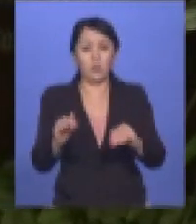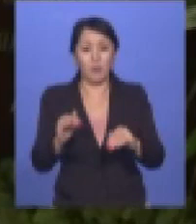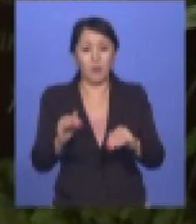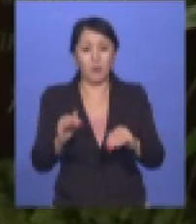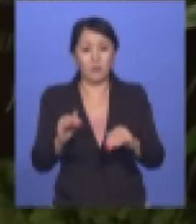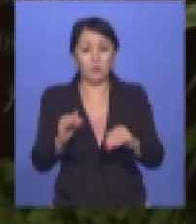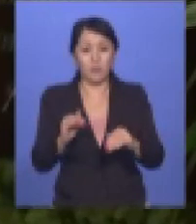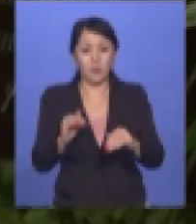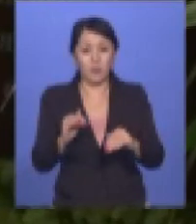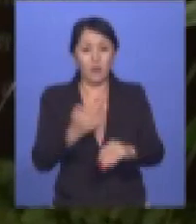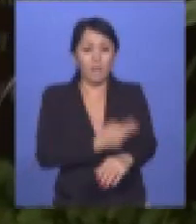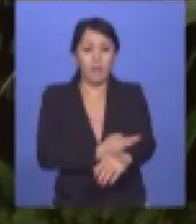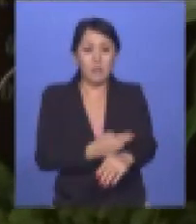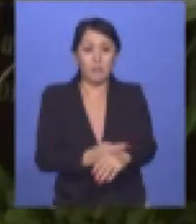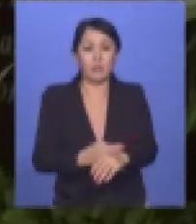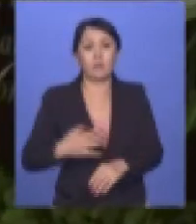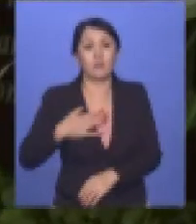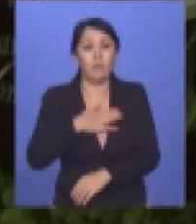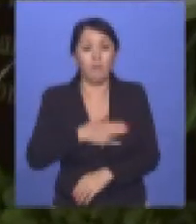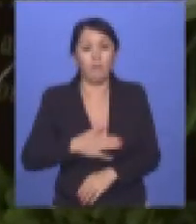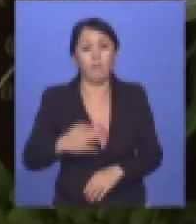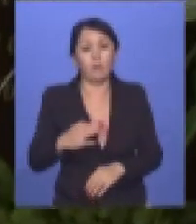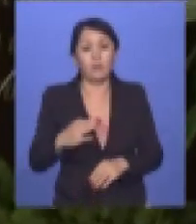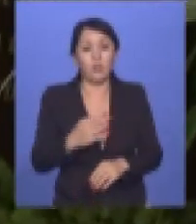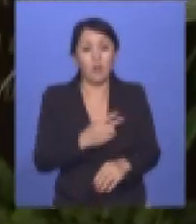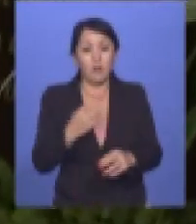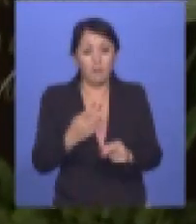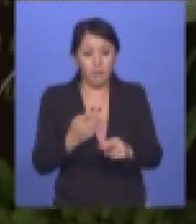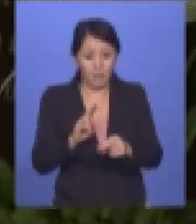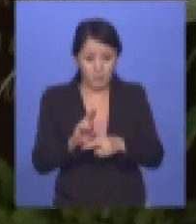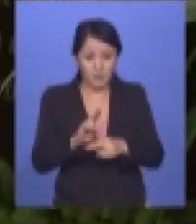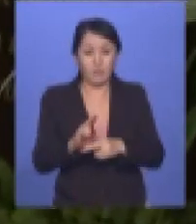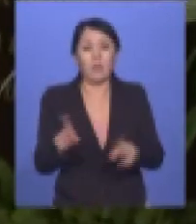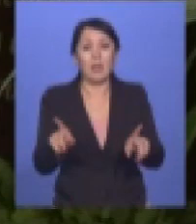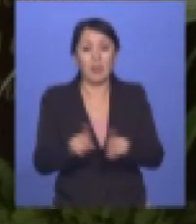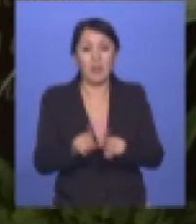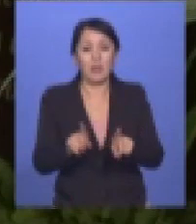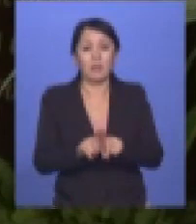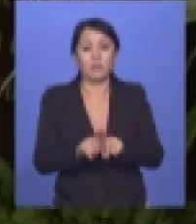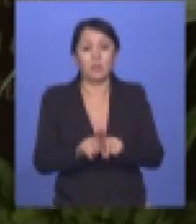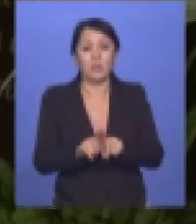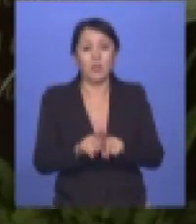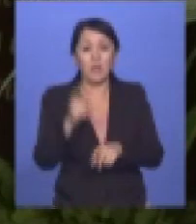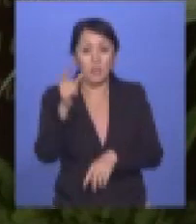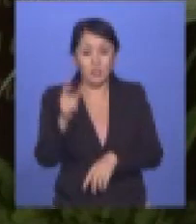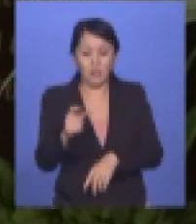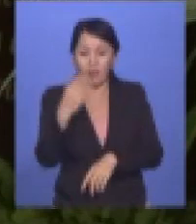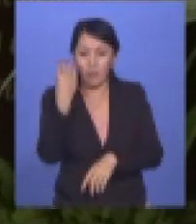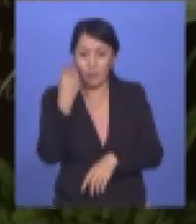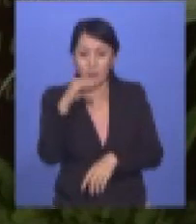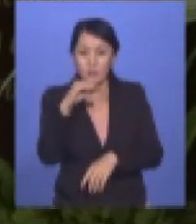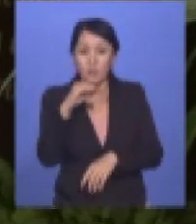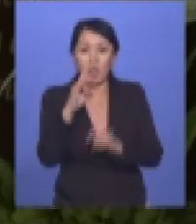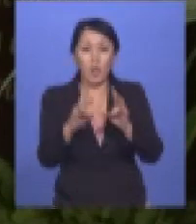академиялық құндылықтар, академиялық дағдыларды қалыптастыру ғана емес, сонымен қатар әрине осы адамгершілік, мейірімділік